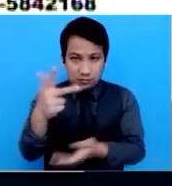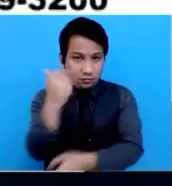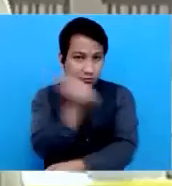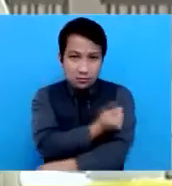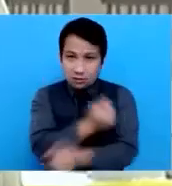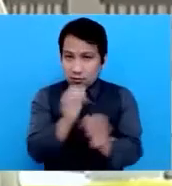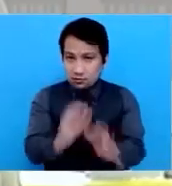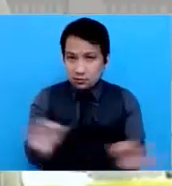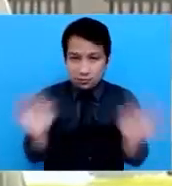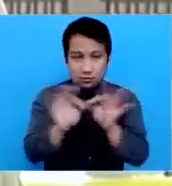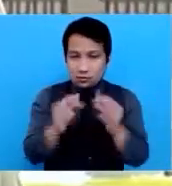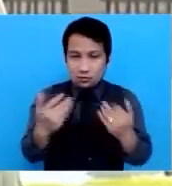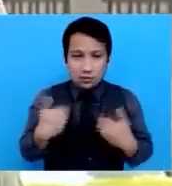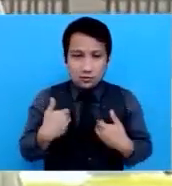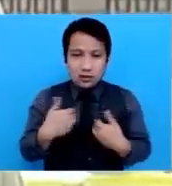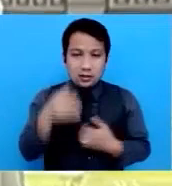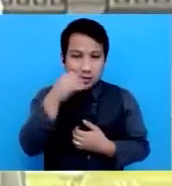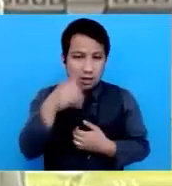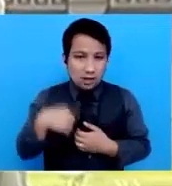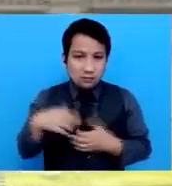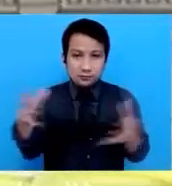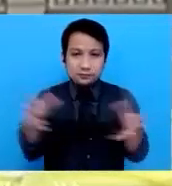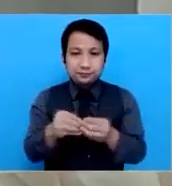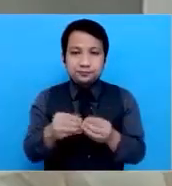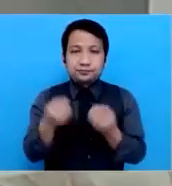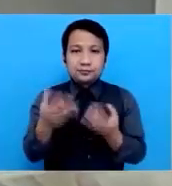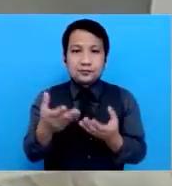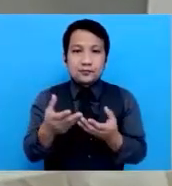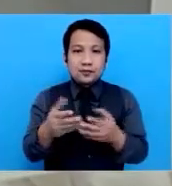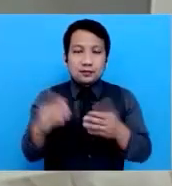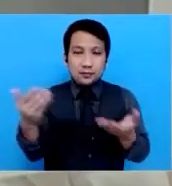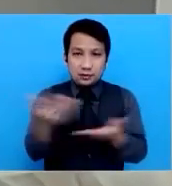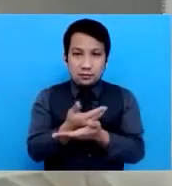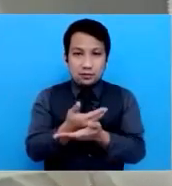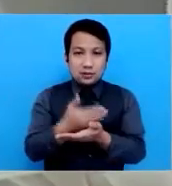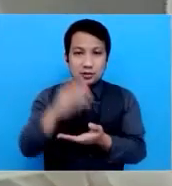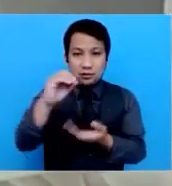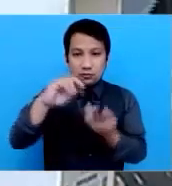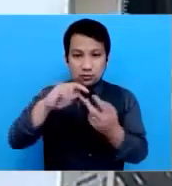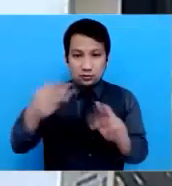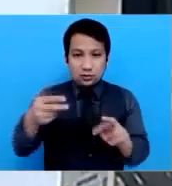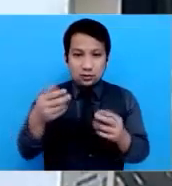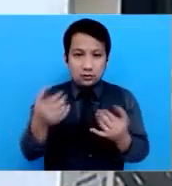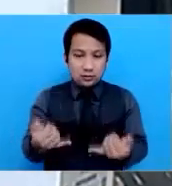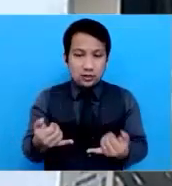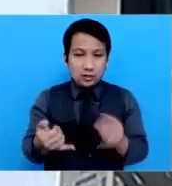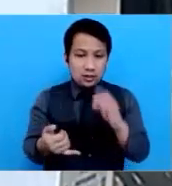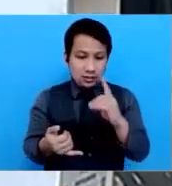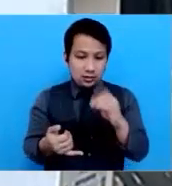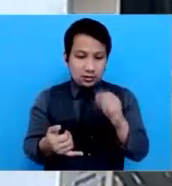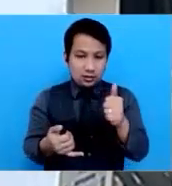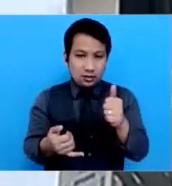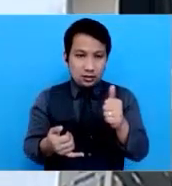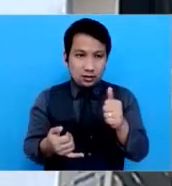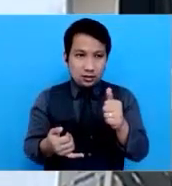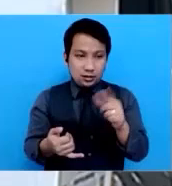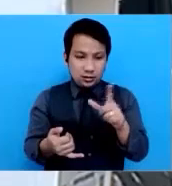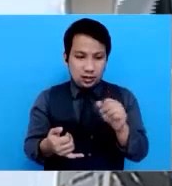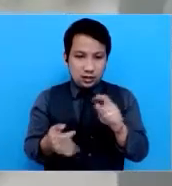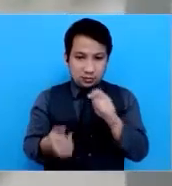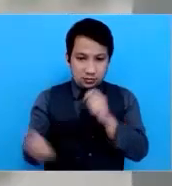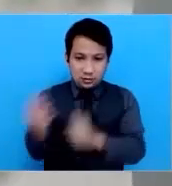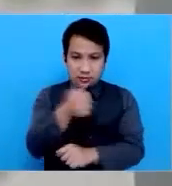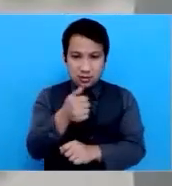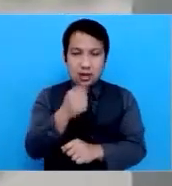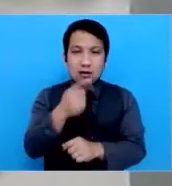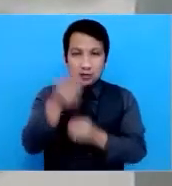so. Kahapon, mas marami ang mga naitalang bagong kaso ng Omicron variant kesa sa Delta variant. Tila patikim na yan, lalo't ayon